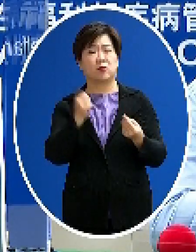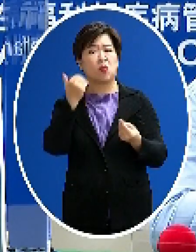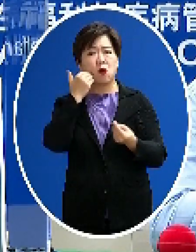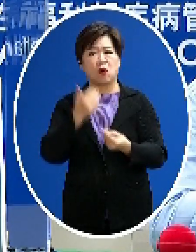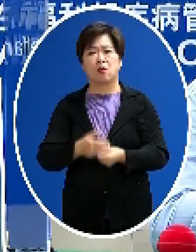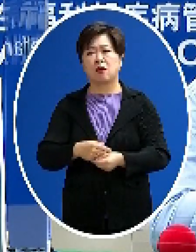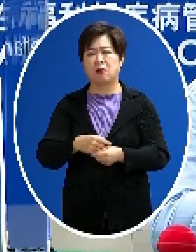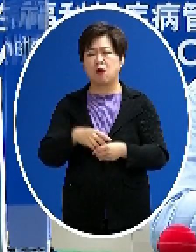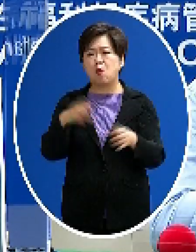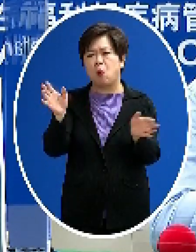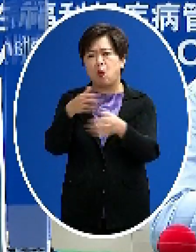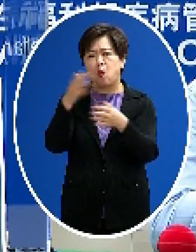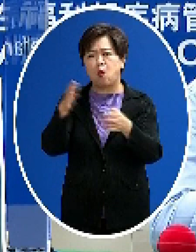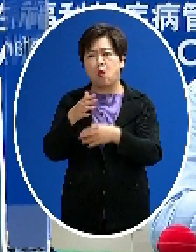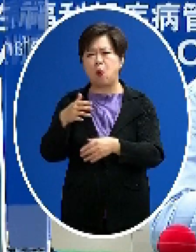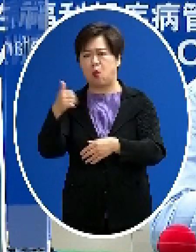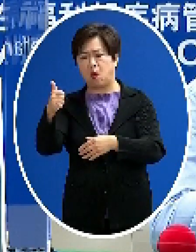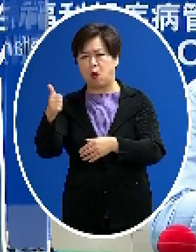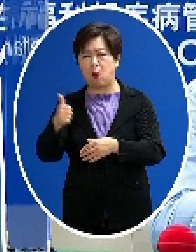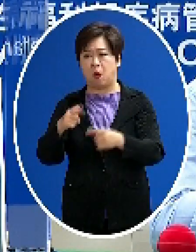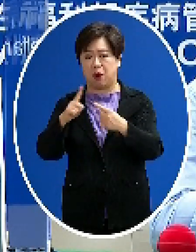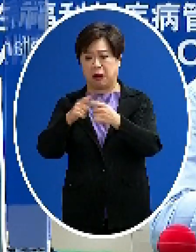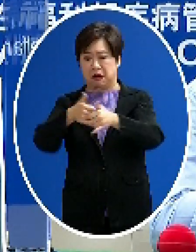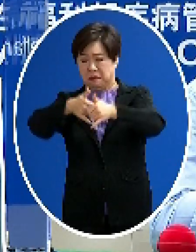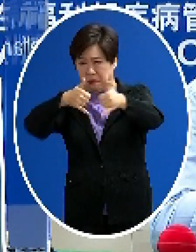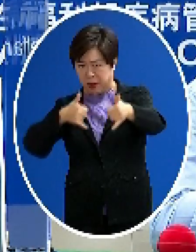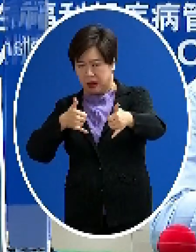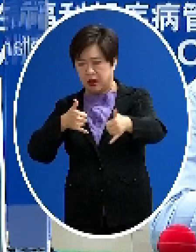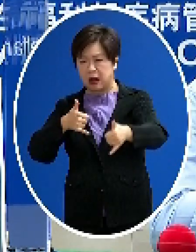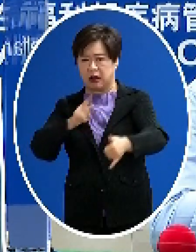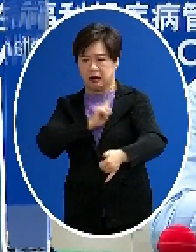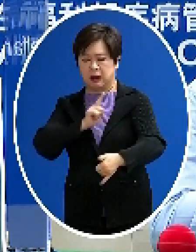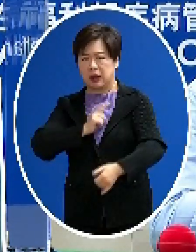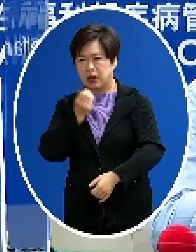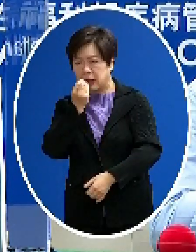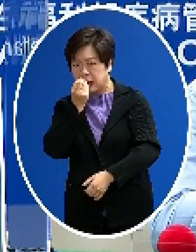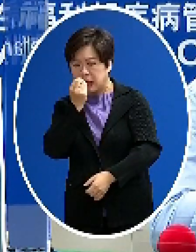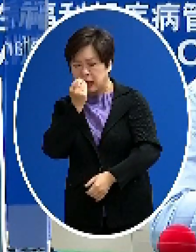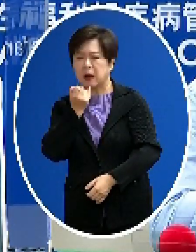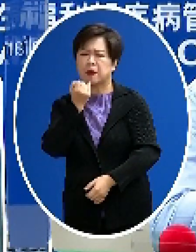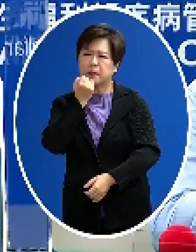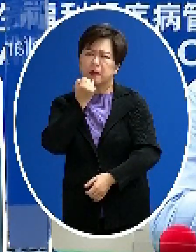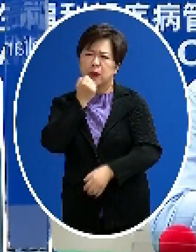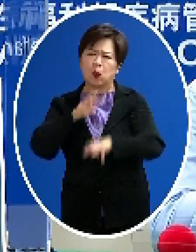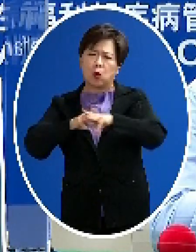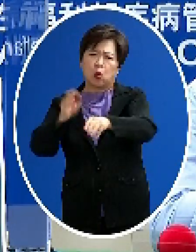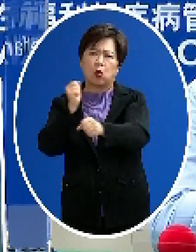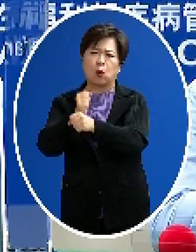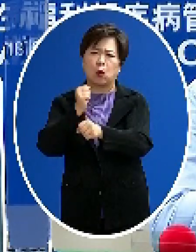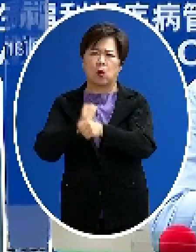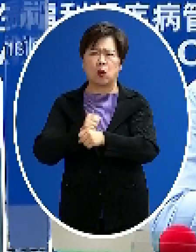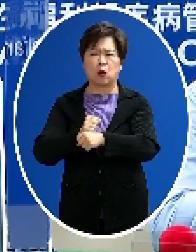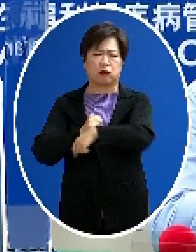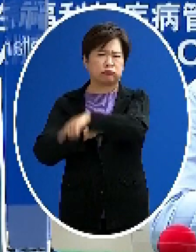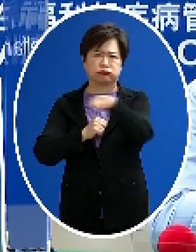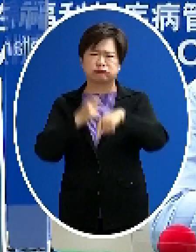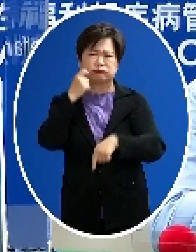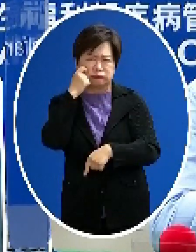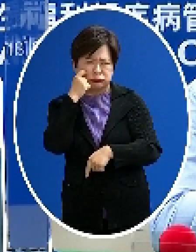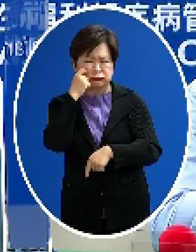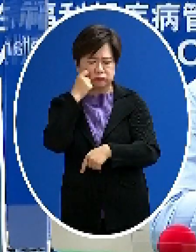社交距离，好，那可以来饮食，好，对于很多在外的工作者，哈，确实有他这样的一个必